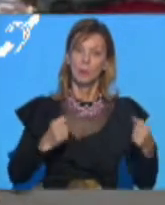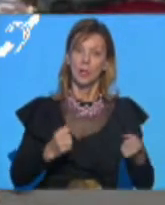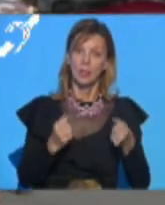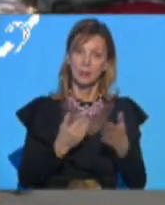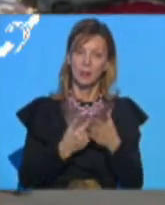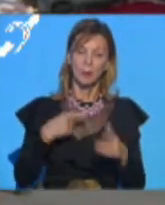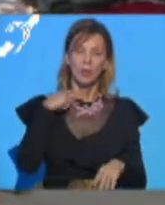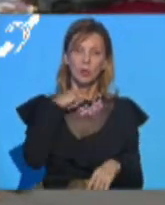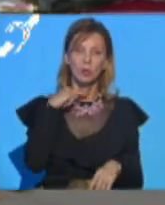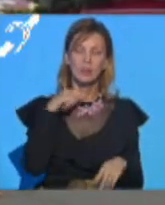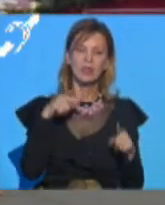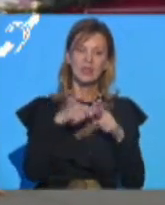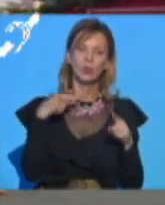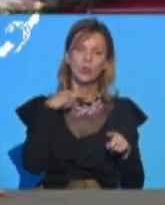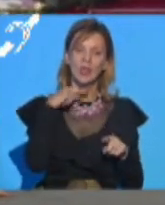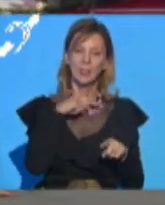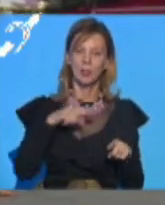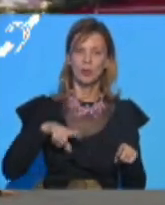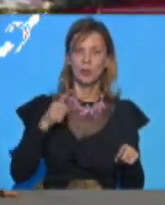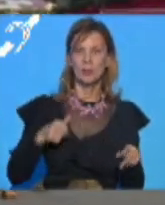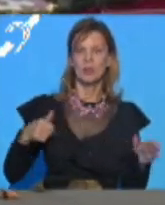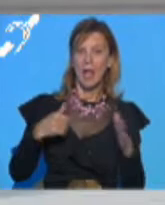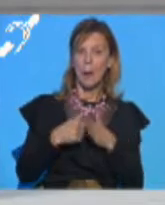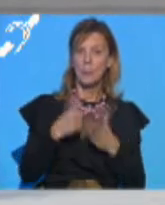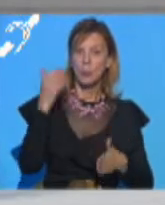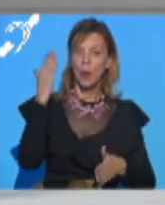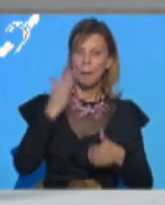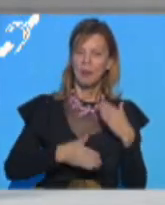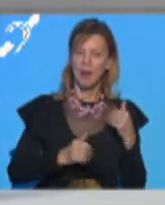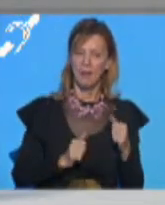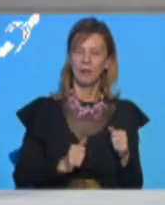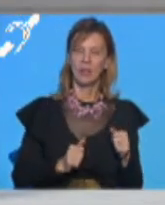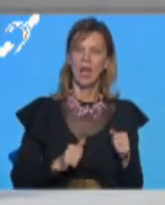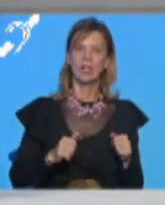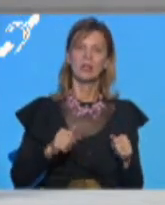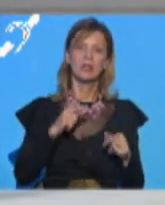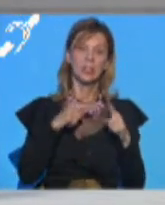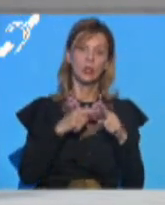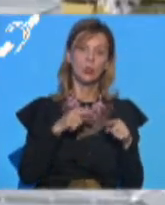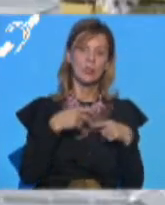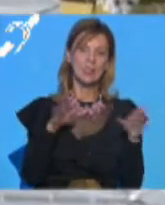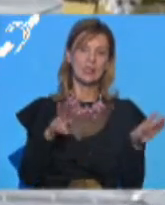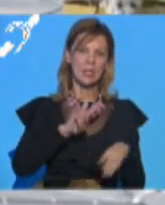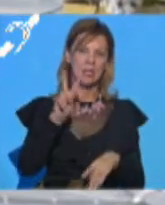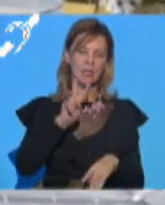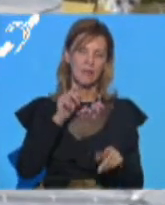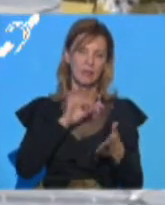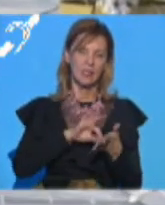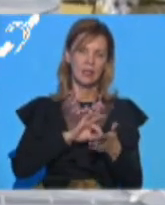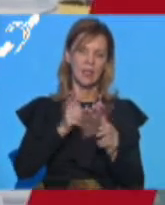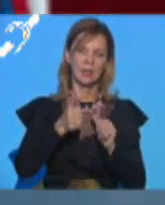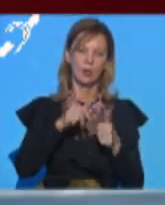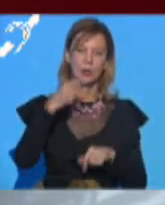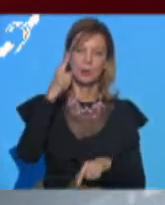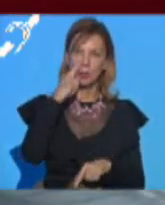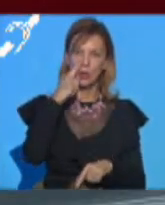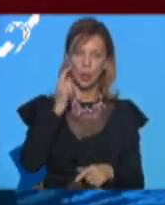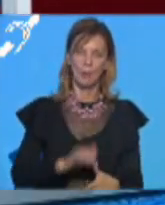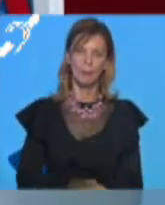Pregătirile pentru târgul de Crăciun din Craiova sunt pe ultima sută de metri. Târgul se deschide vineri, 11 noiembrie.